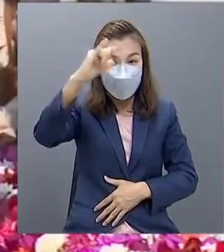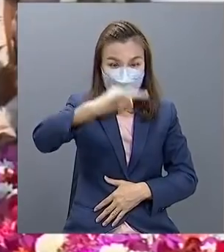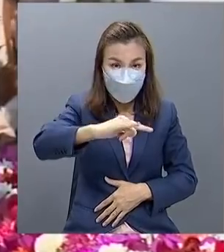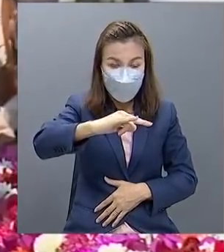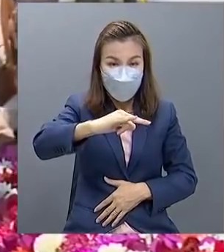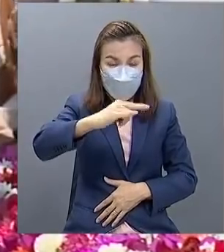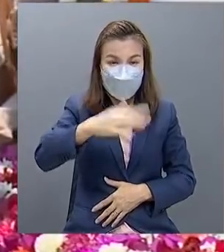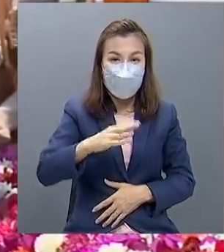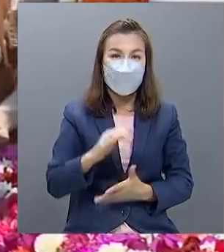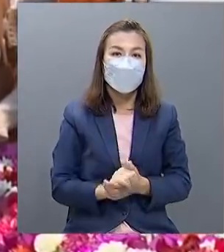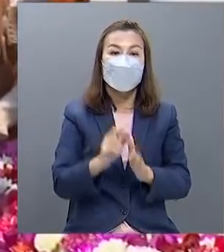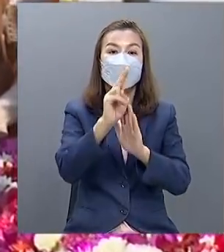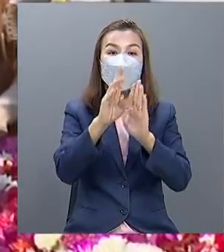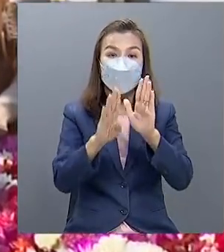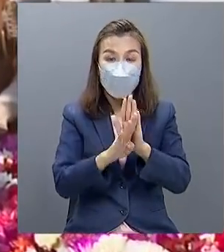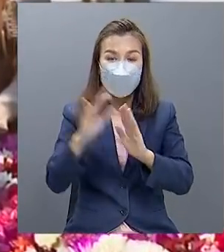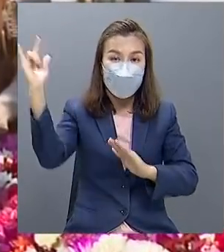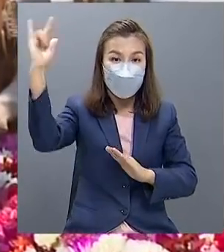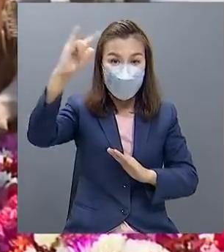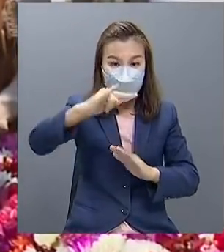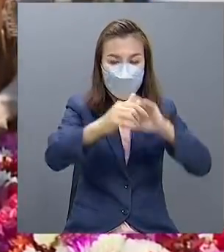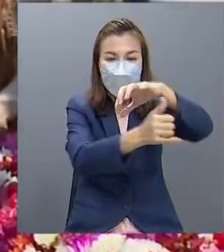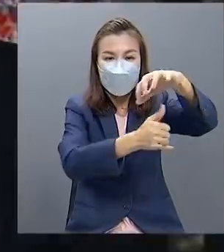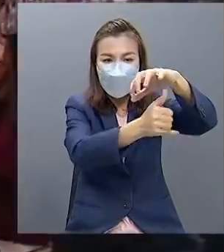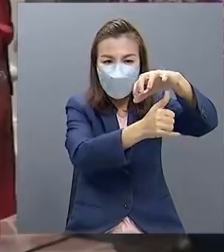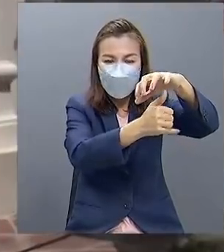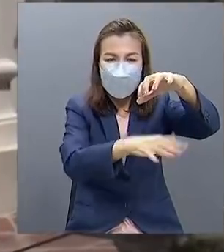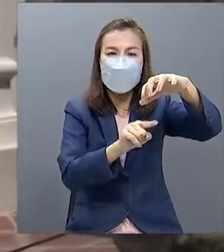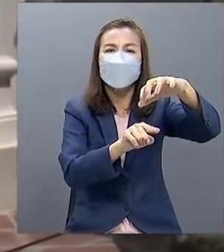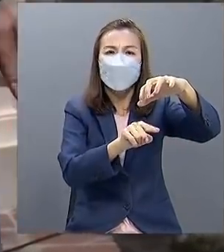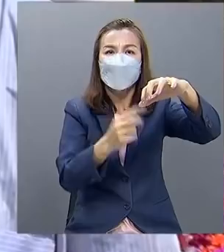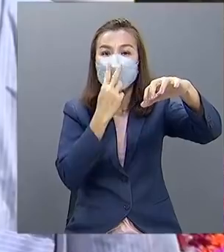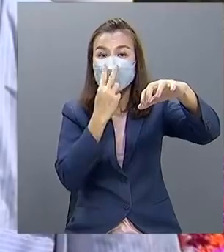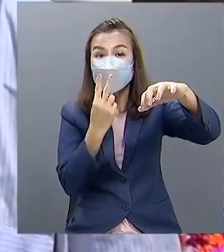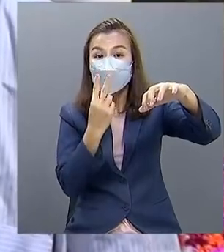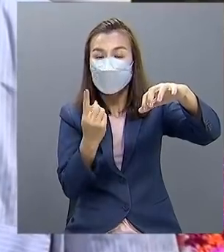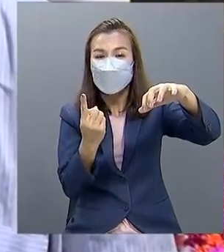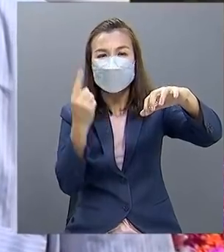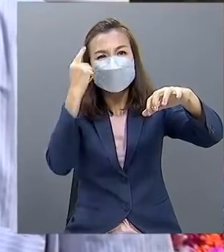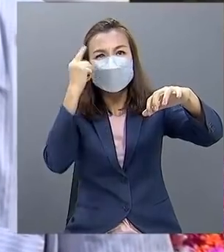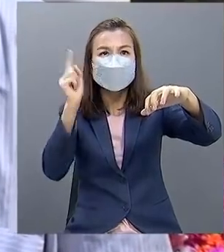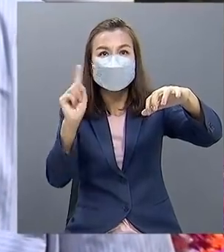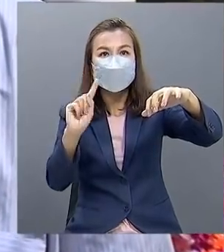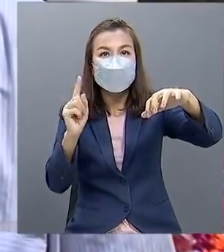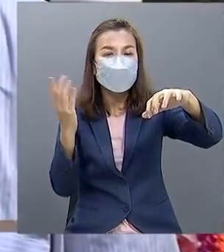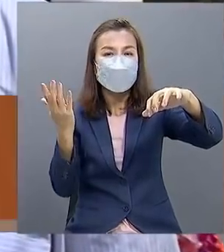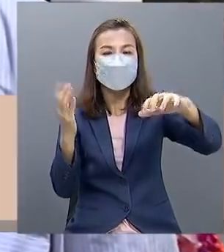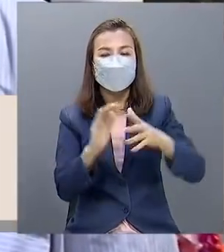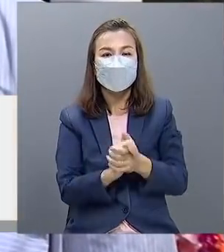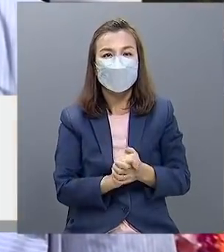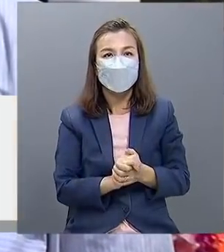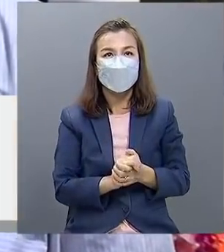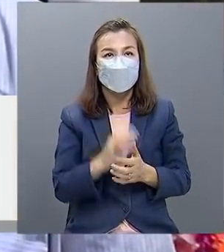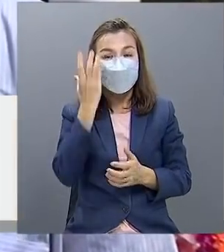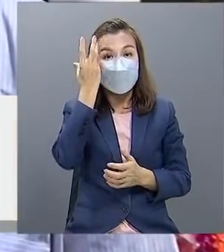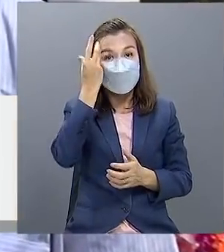ของ Chase and Go พวกเขารู้สึกยังไงบ้างกับระบบนี้ไปฟังกันค่ะ It was confusing knowing what we needed to get